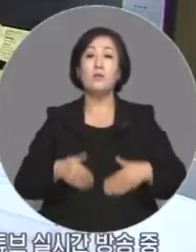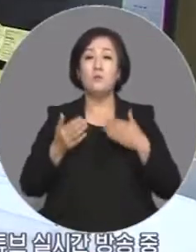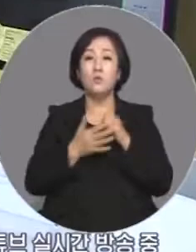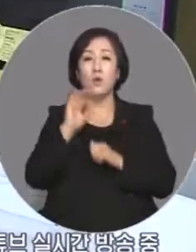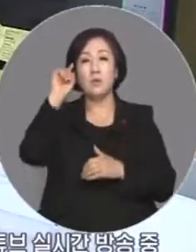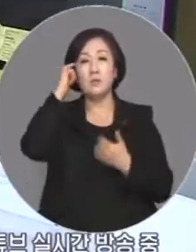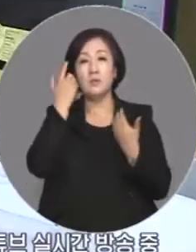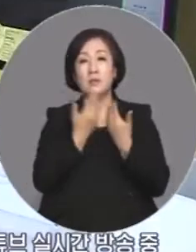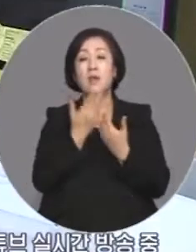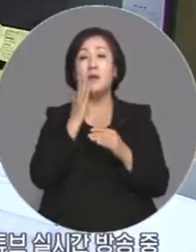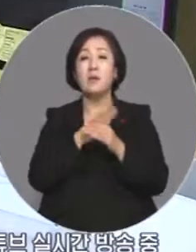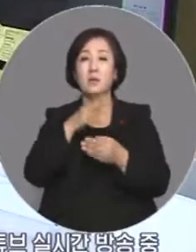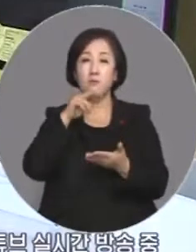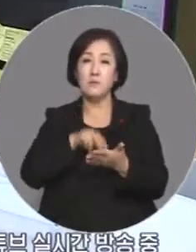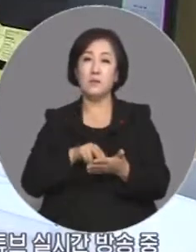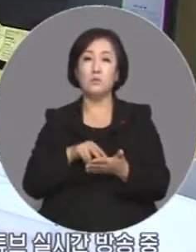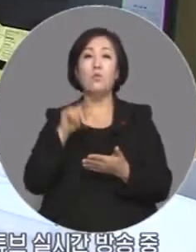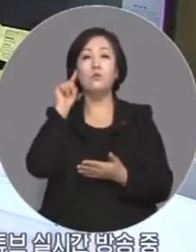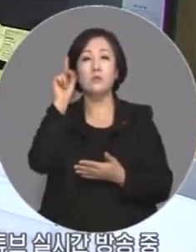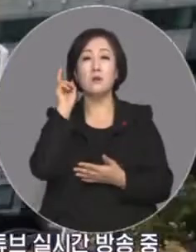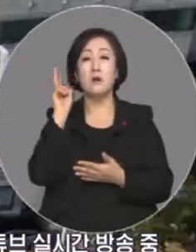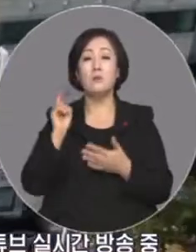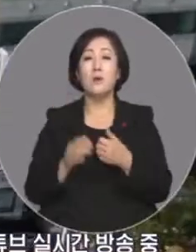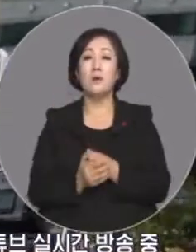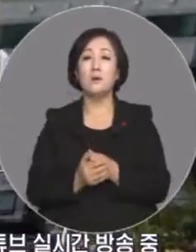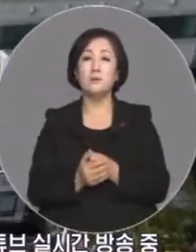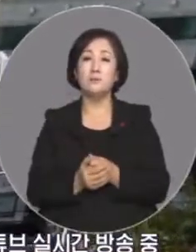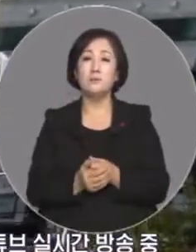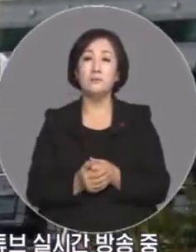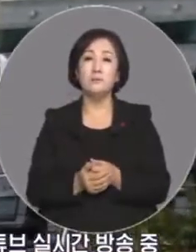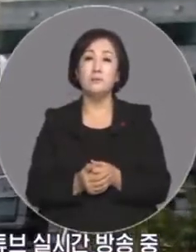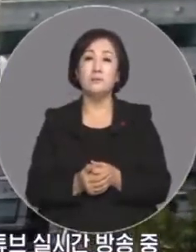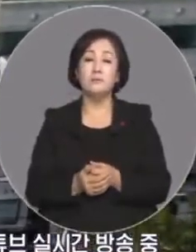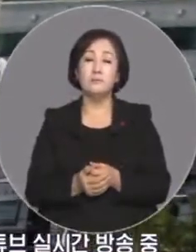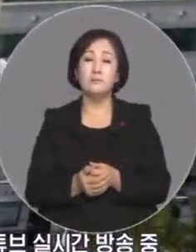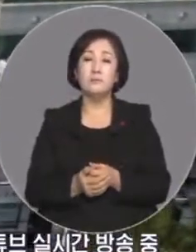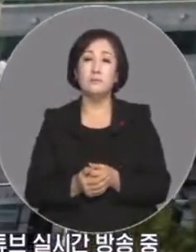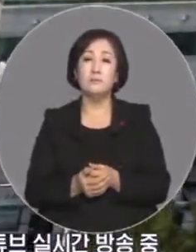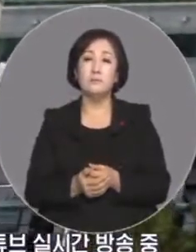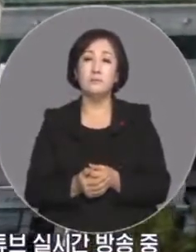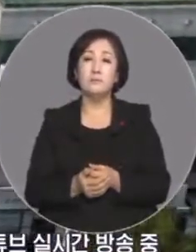박탈감도 신경 쓰이는 대목입니다. UBC 뉴스 김진구입니다.